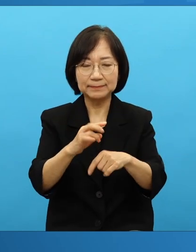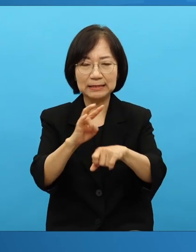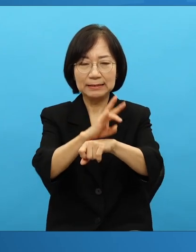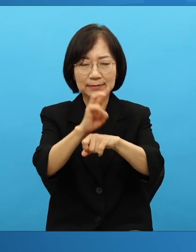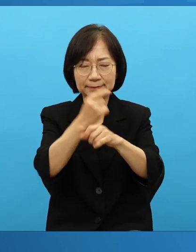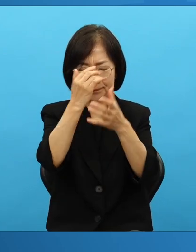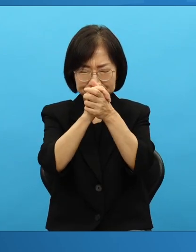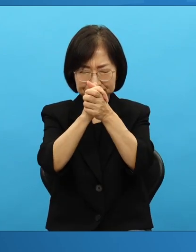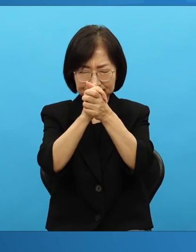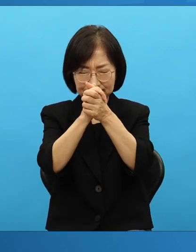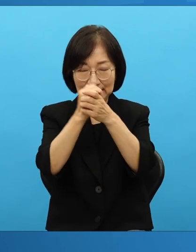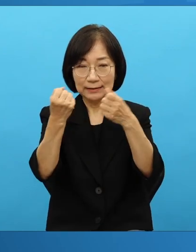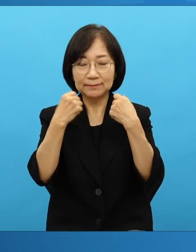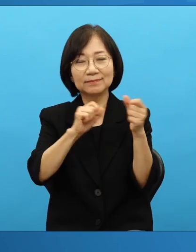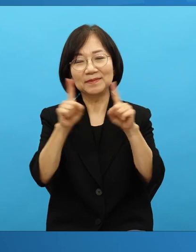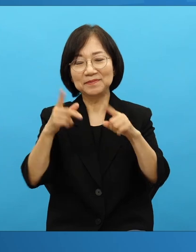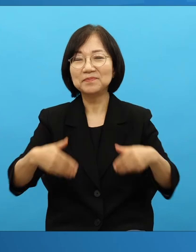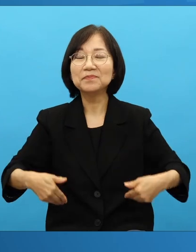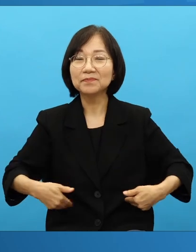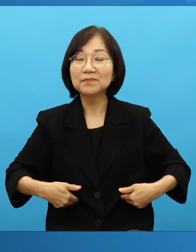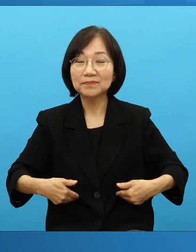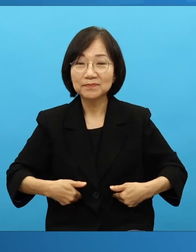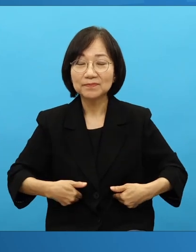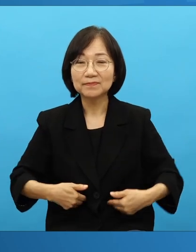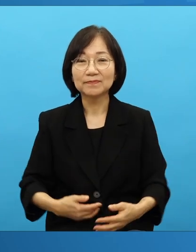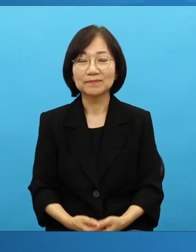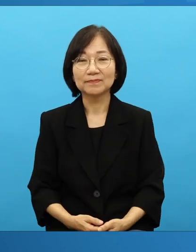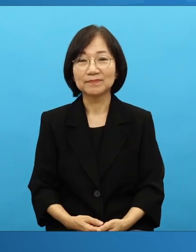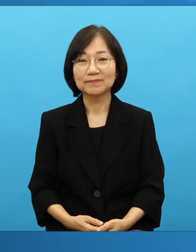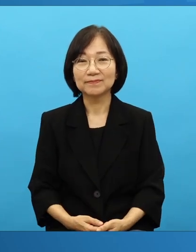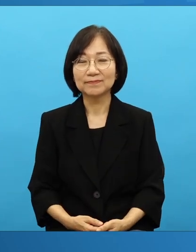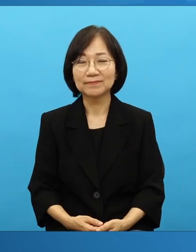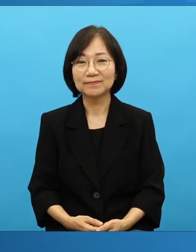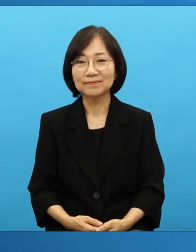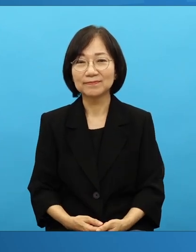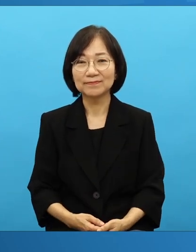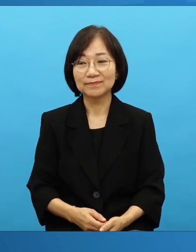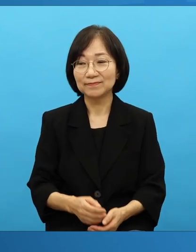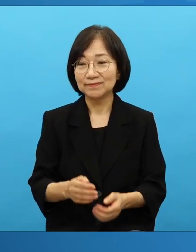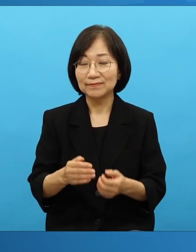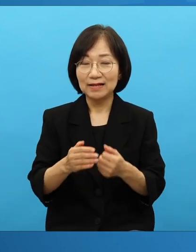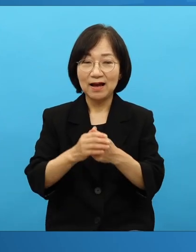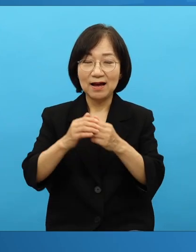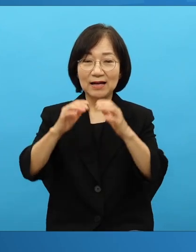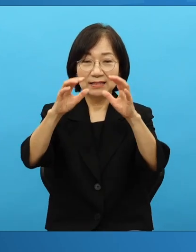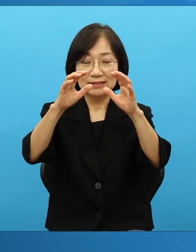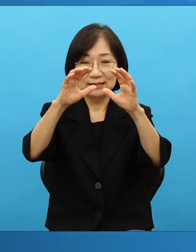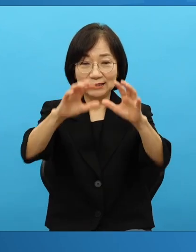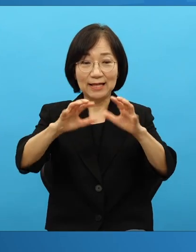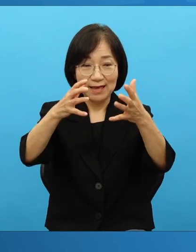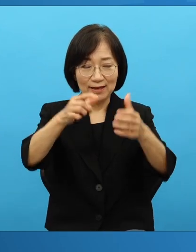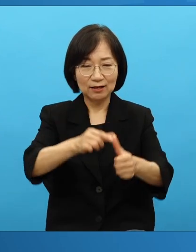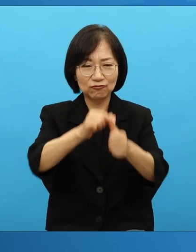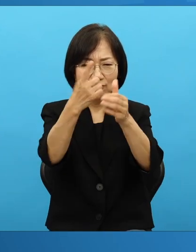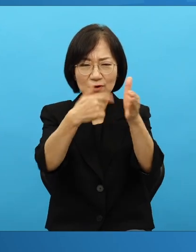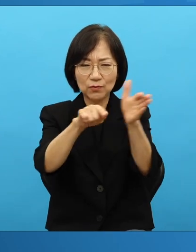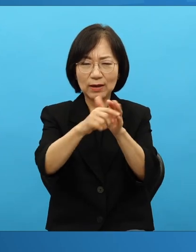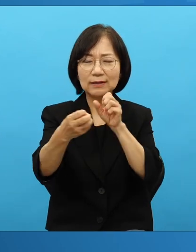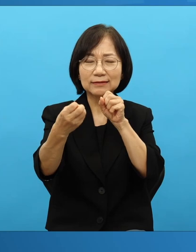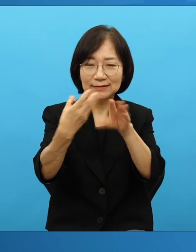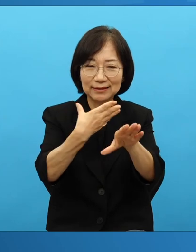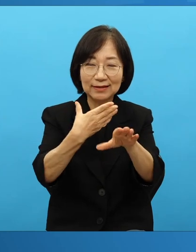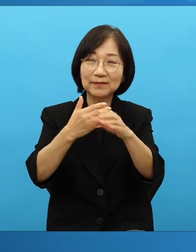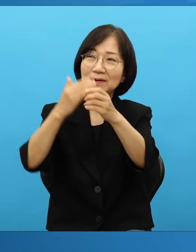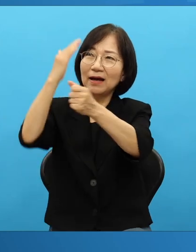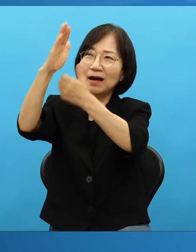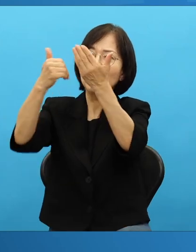多民族来到这儿，能够24得到力量才行。 그래서 세계 살린 응답 하나님의 비밀인 25 응답 와야